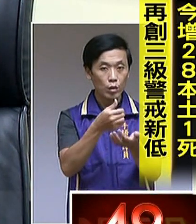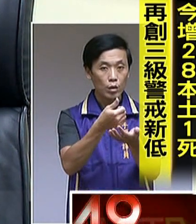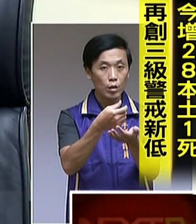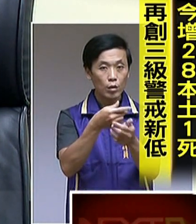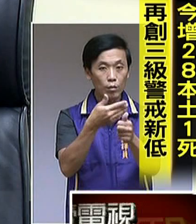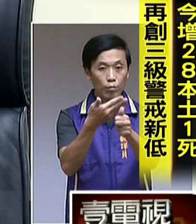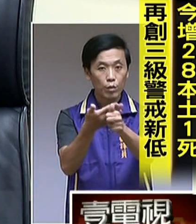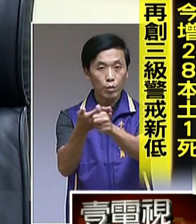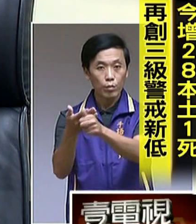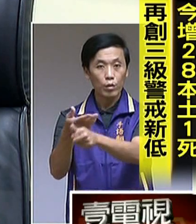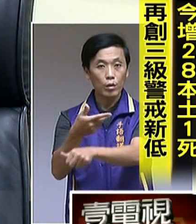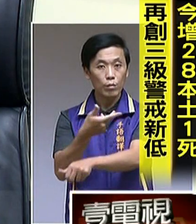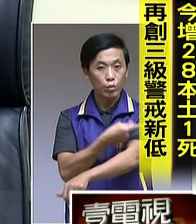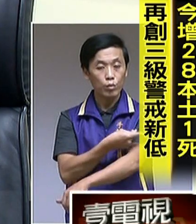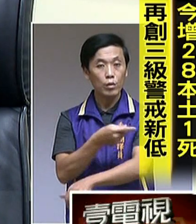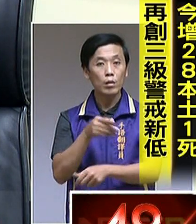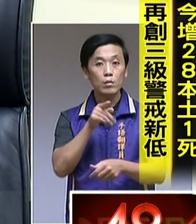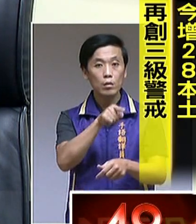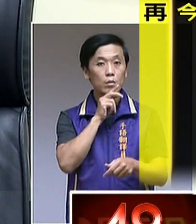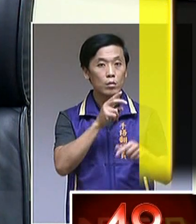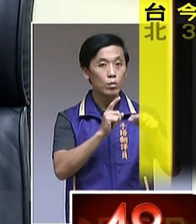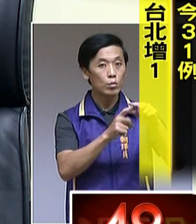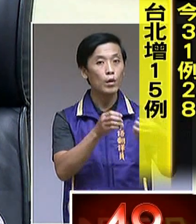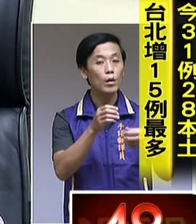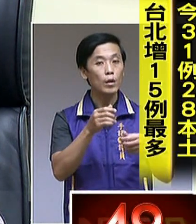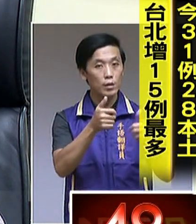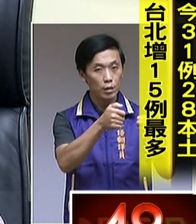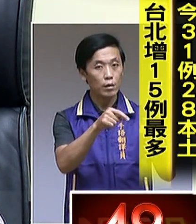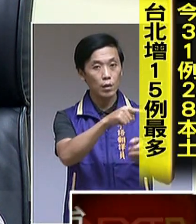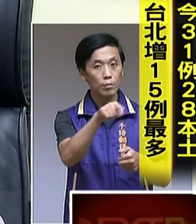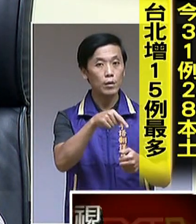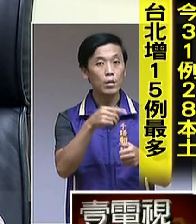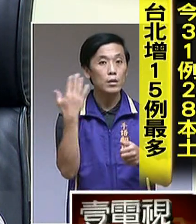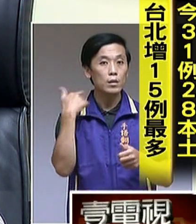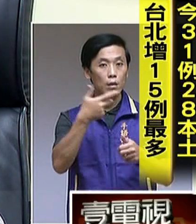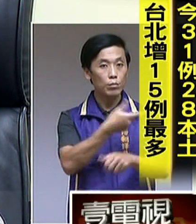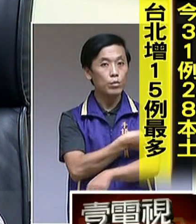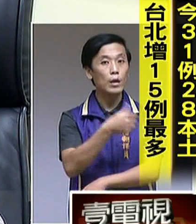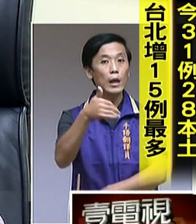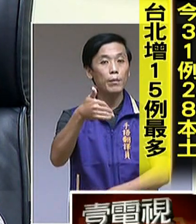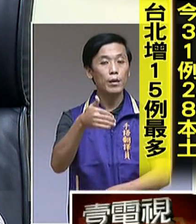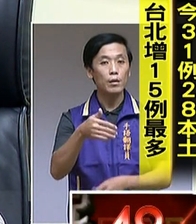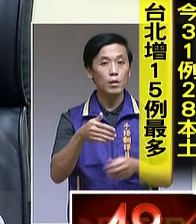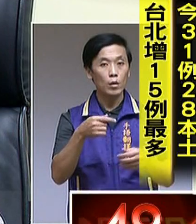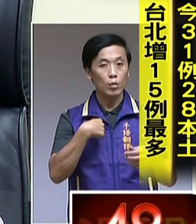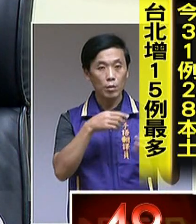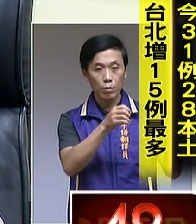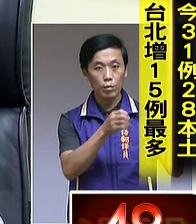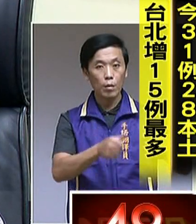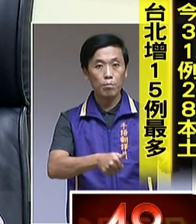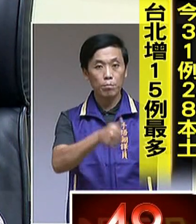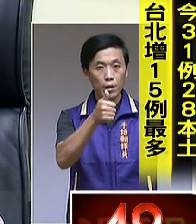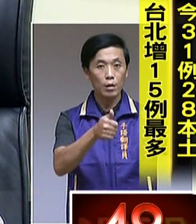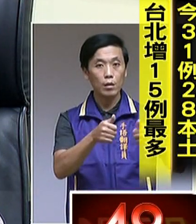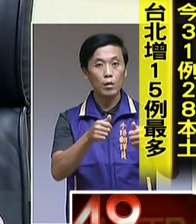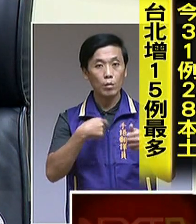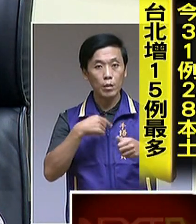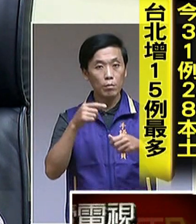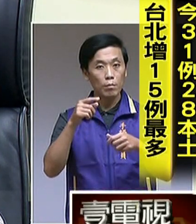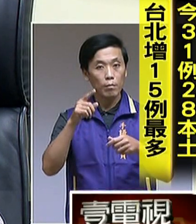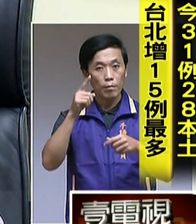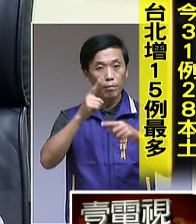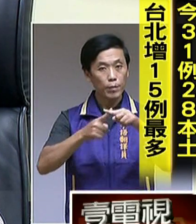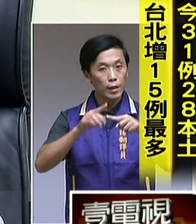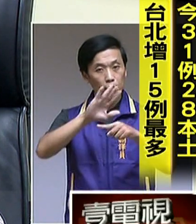在中央跟地方合理的一个调度范围之内，在双方的一个合意之下，我们在半天之内，今